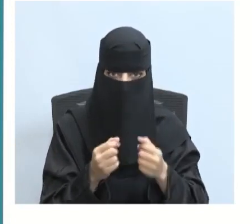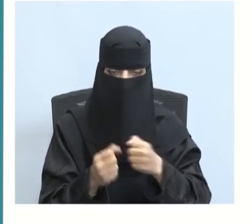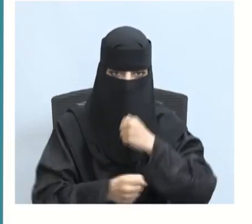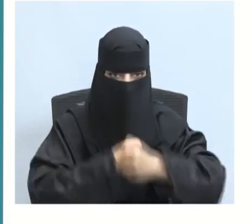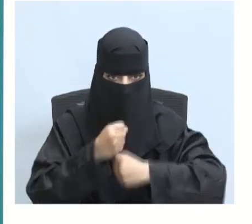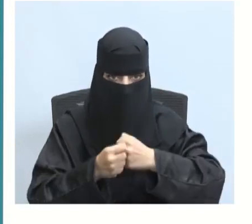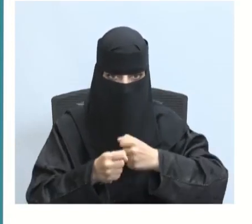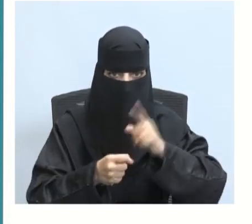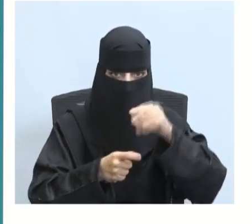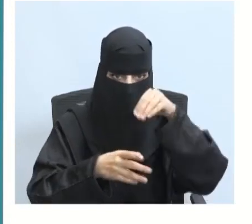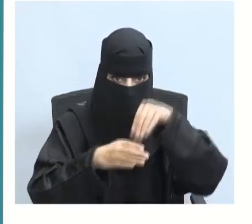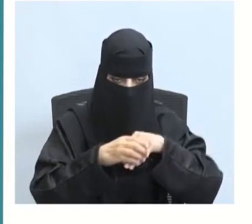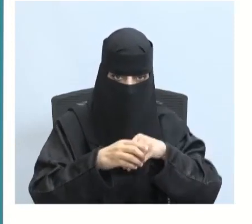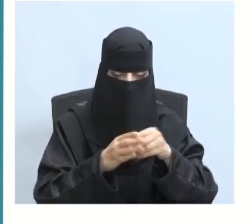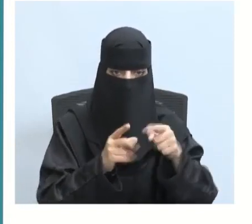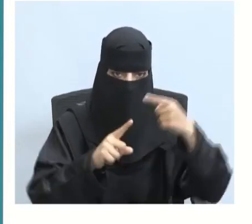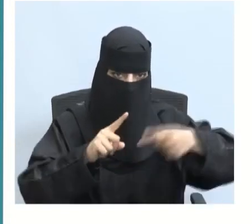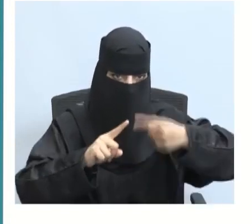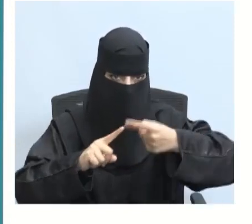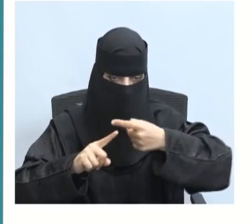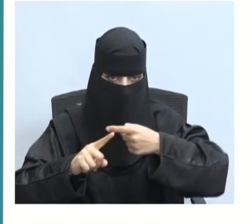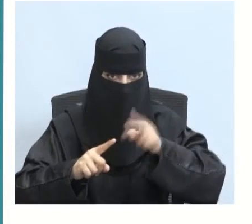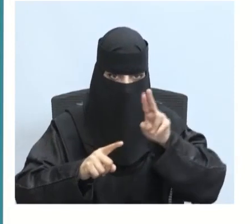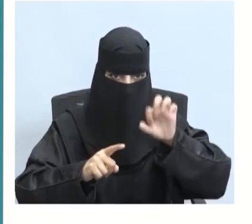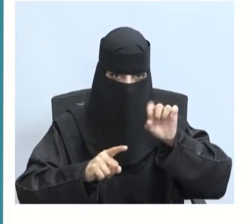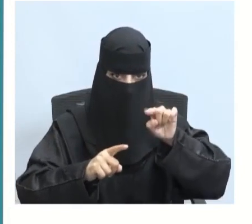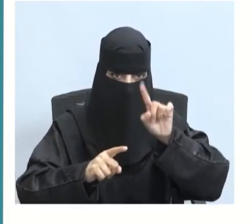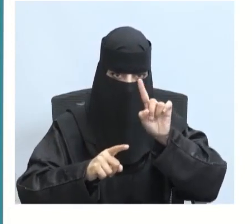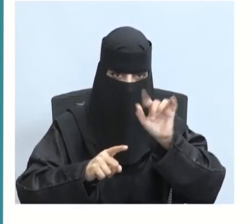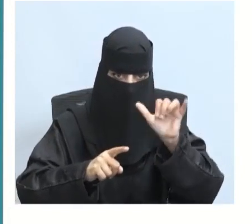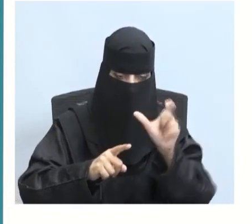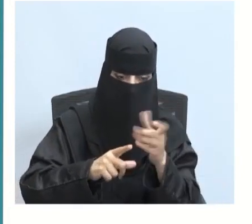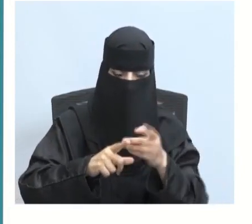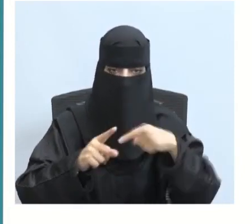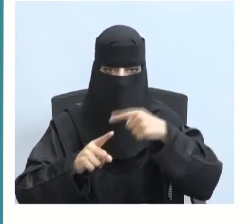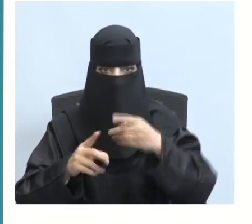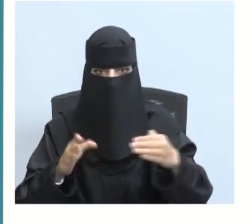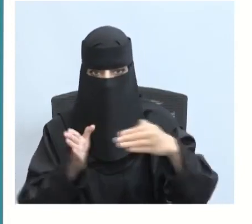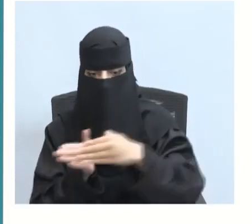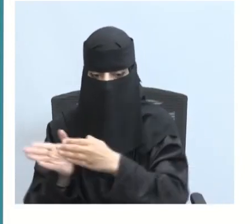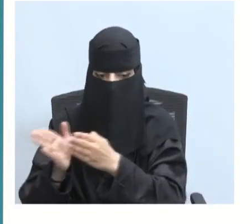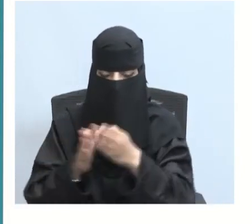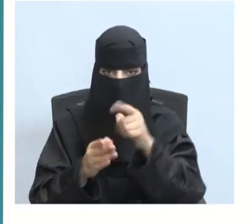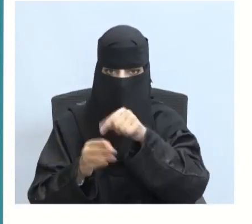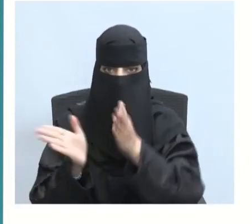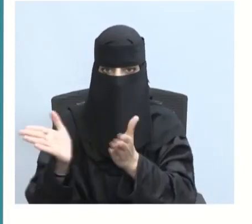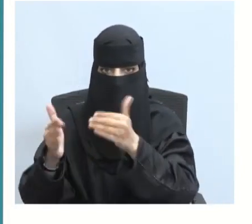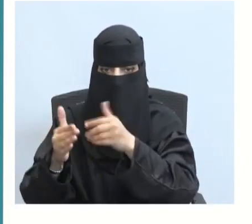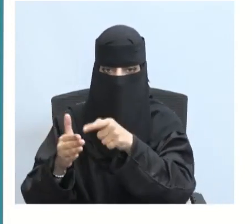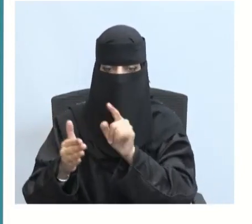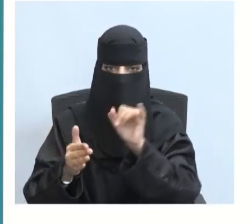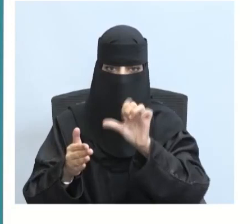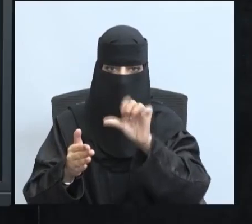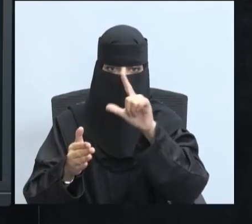التوربين والتي ترسل عبر المحور الى المولد وفي المولد ضمن